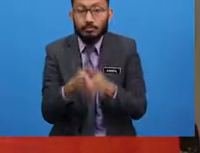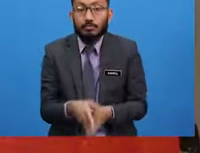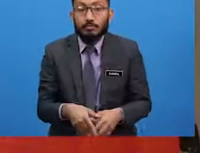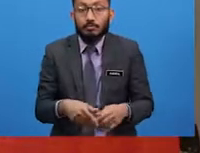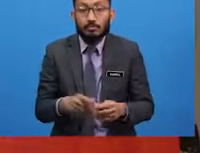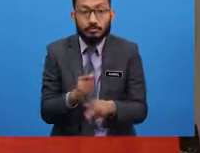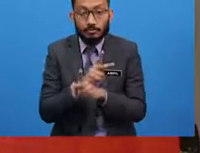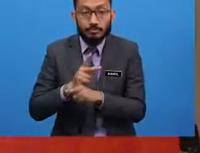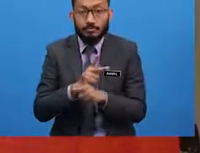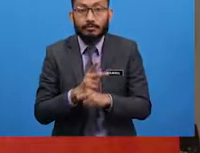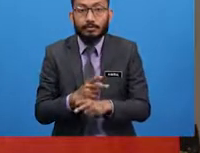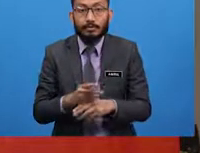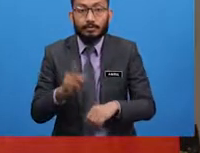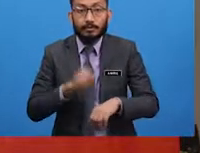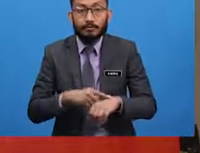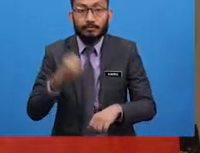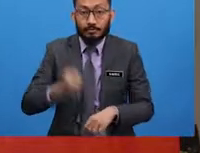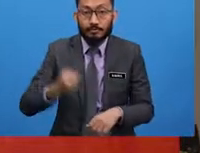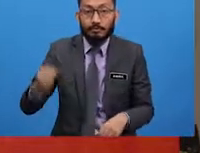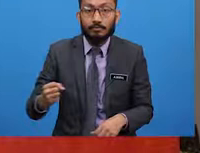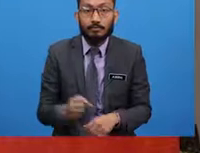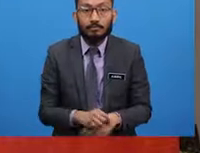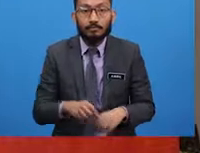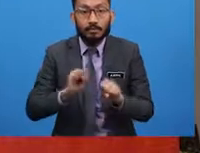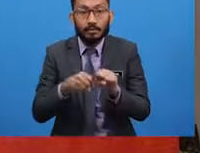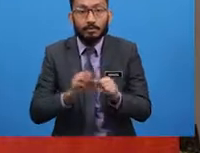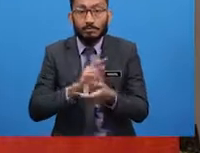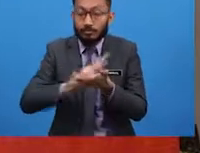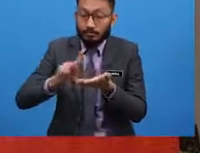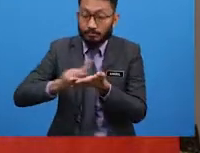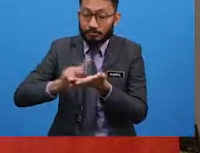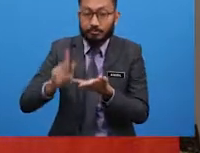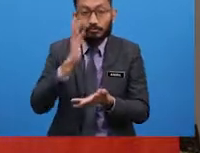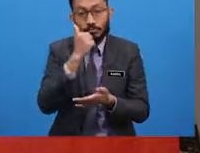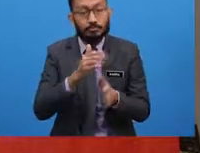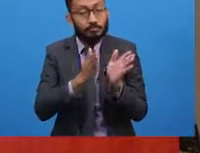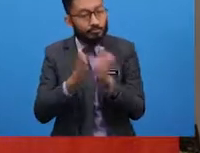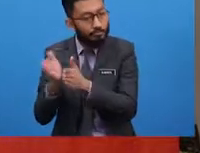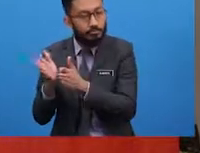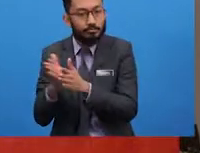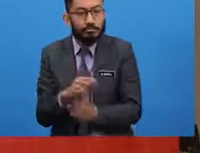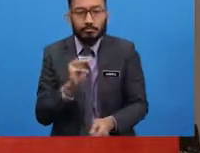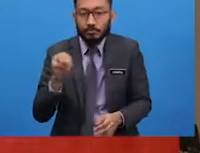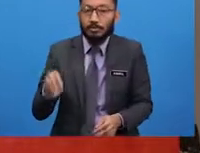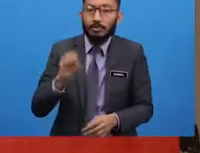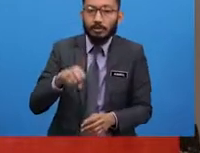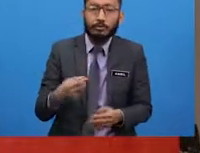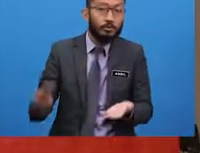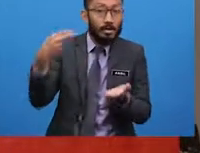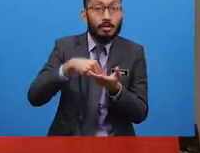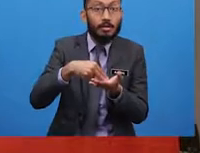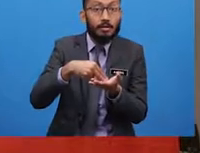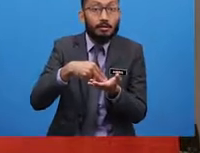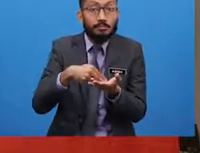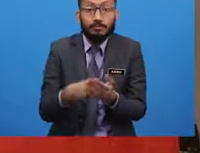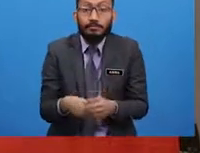berhati-hati semasa proses menerap supaya terapan kemas dan tersusun. Murid-murid bolehlah mengulangi proses